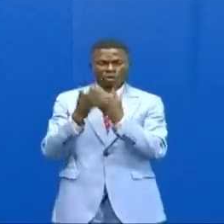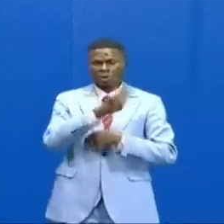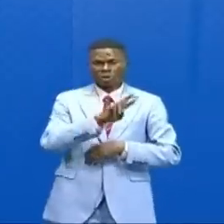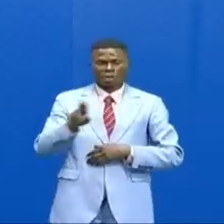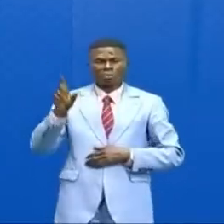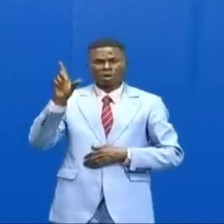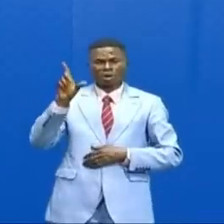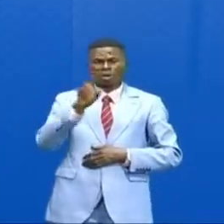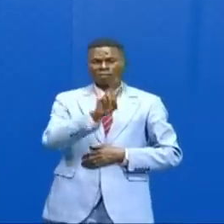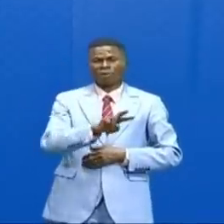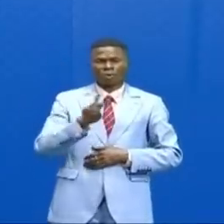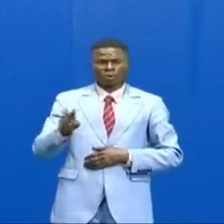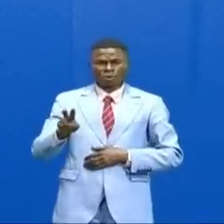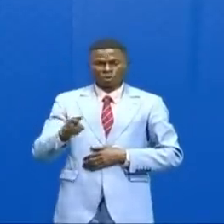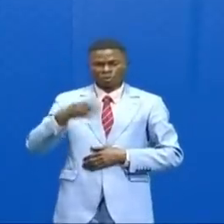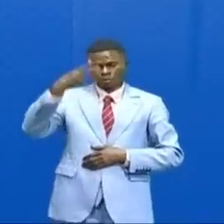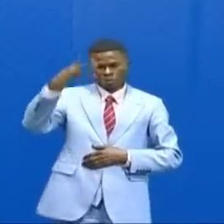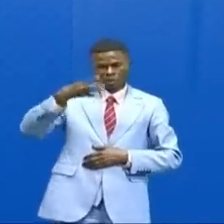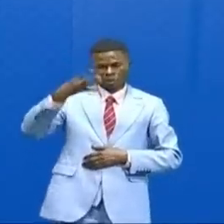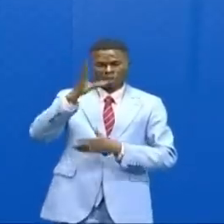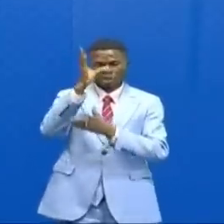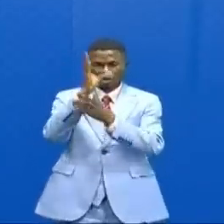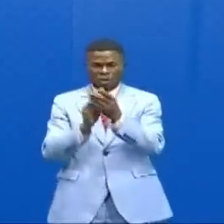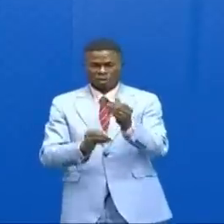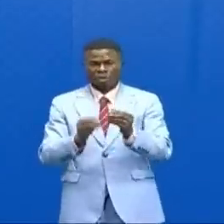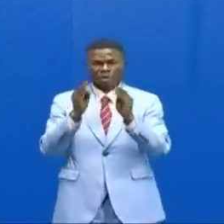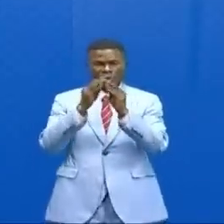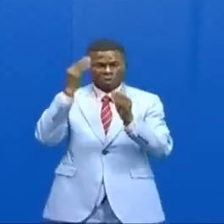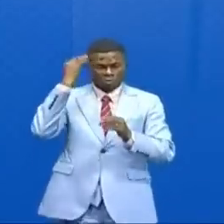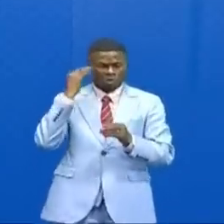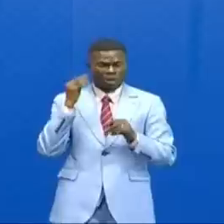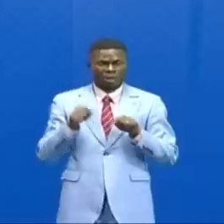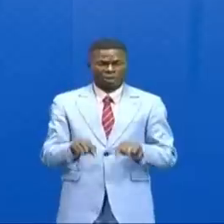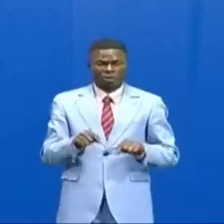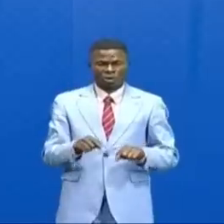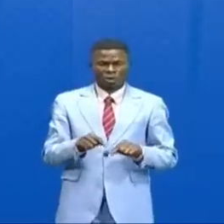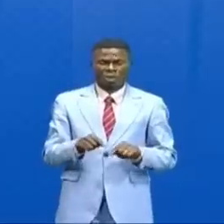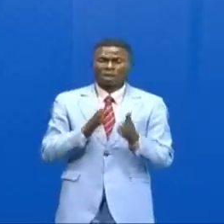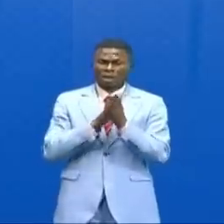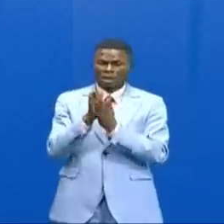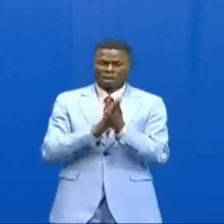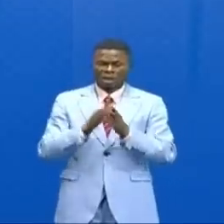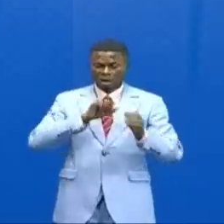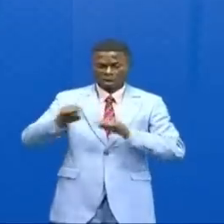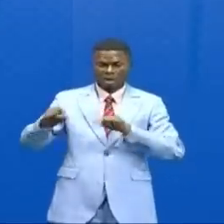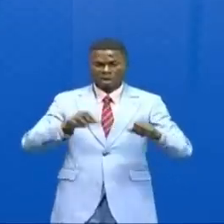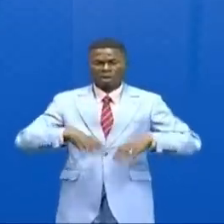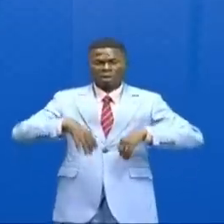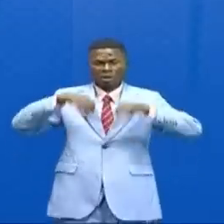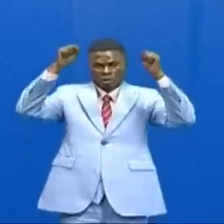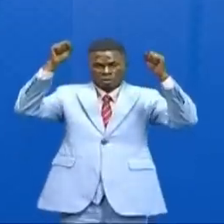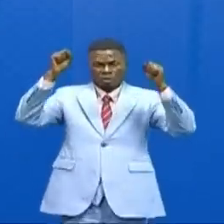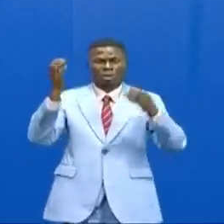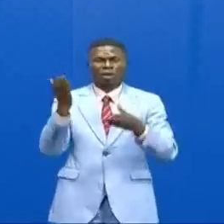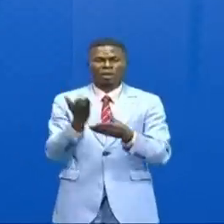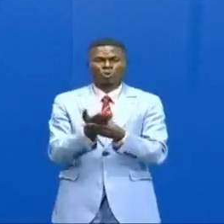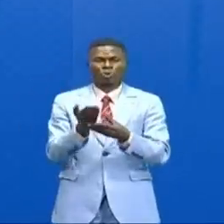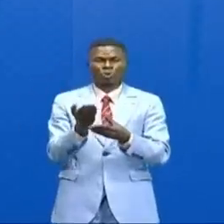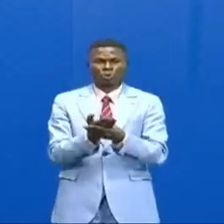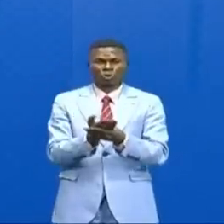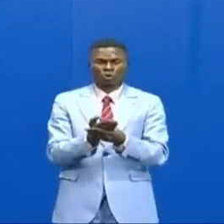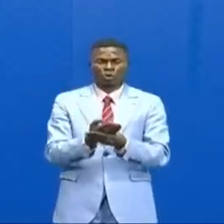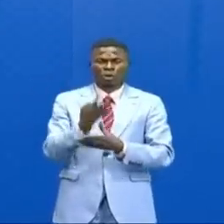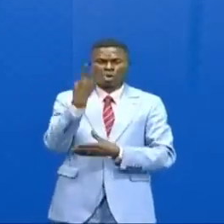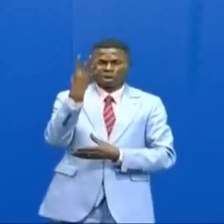2022. Au quatrième chapitre du Conseil de ministres de ce jour, relatif à l'examen et à l'adoption des dossiers,